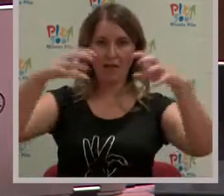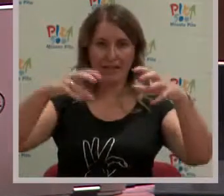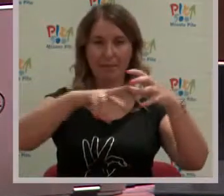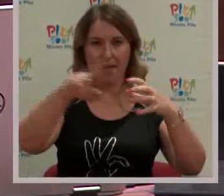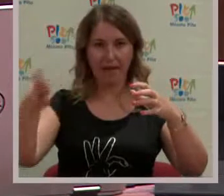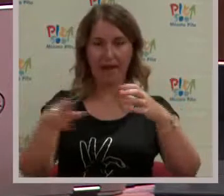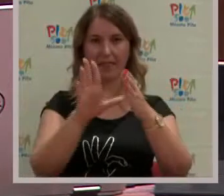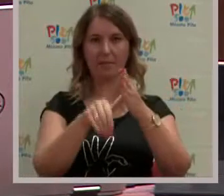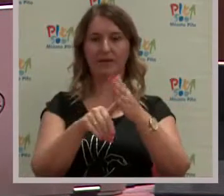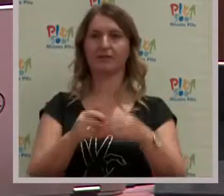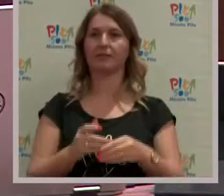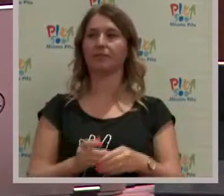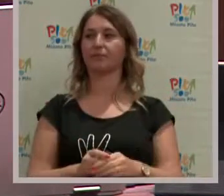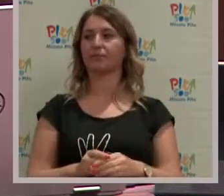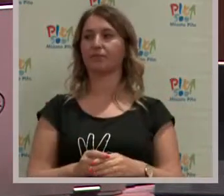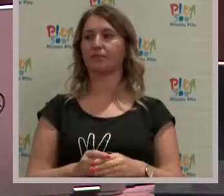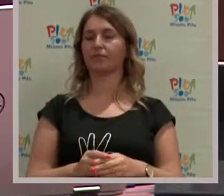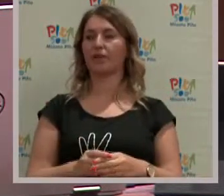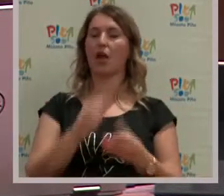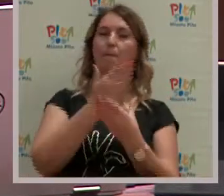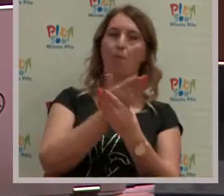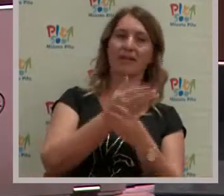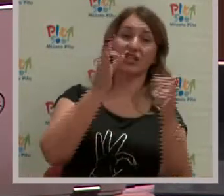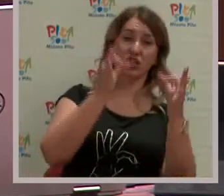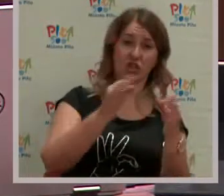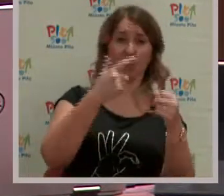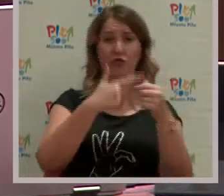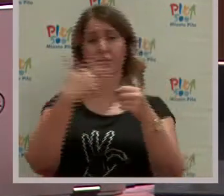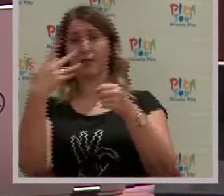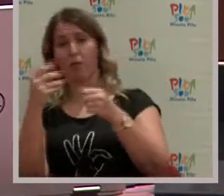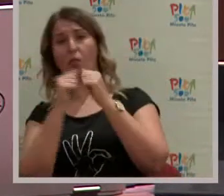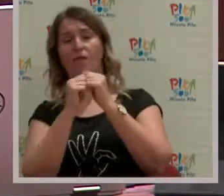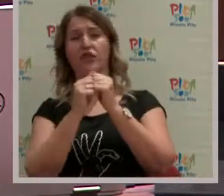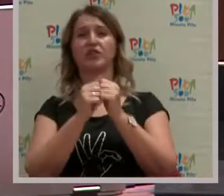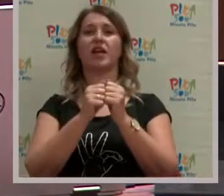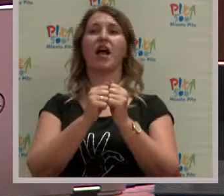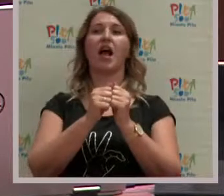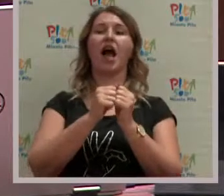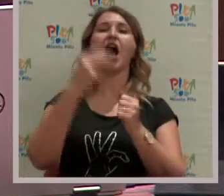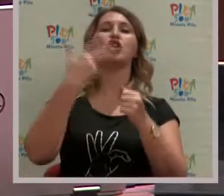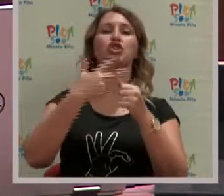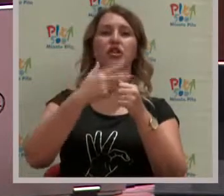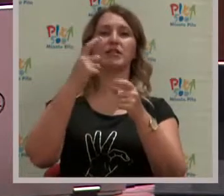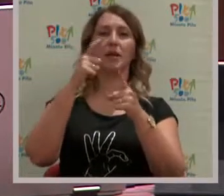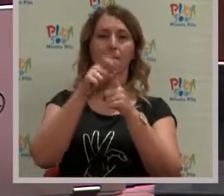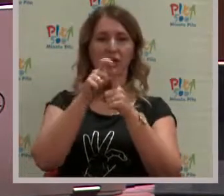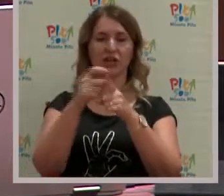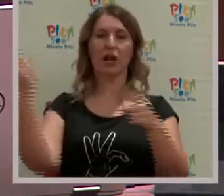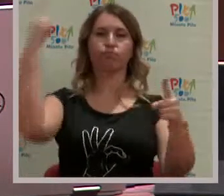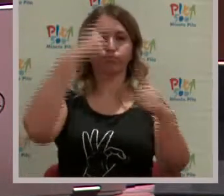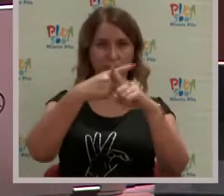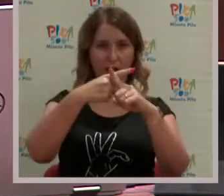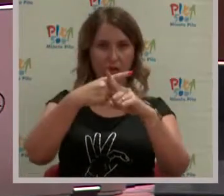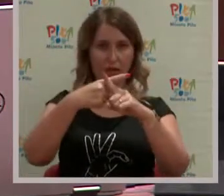między naszą dzisiejszą 25 września a 30 października datę